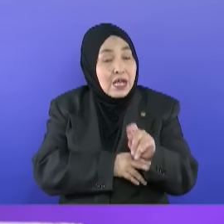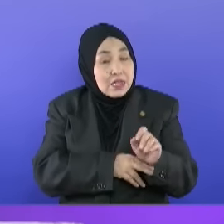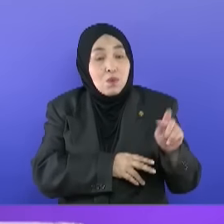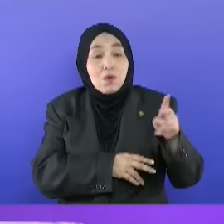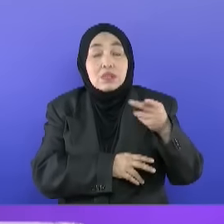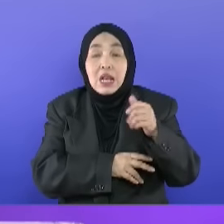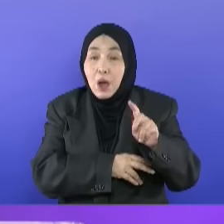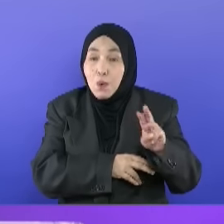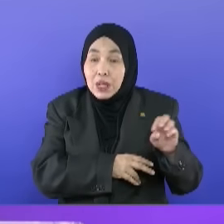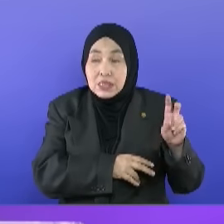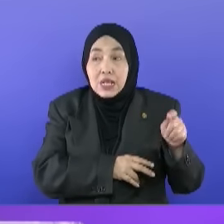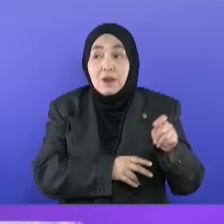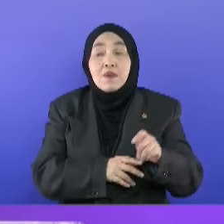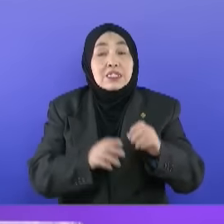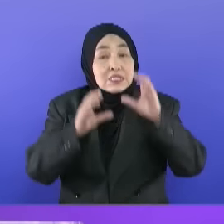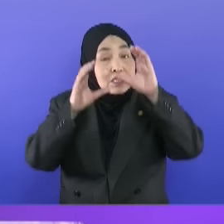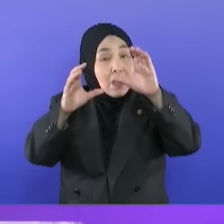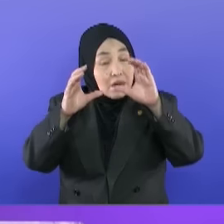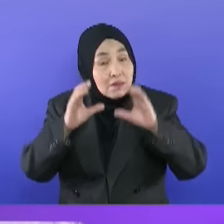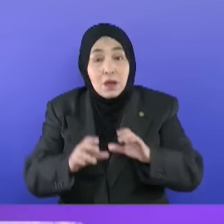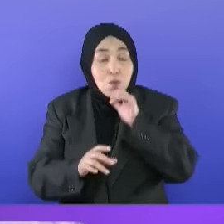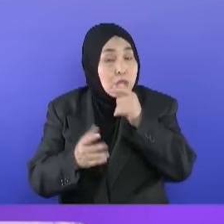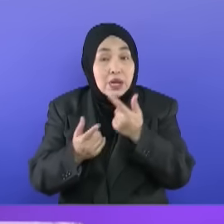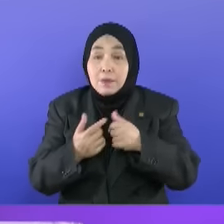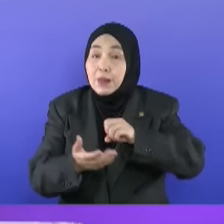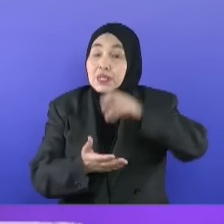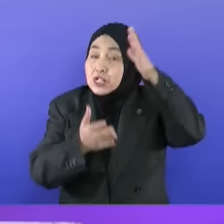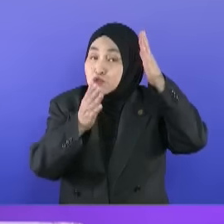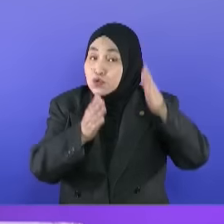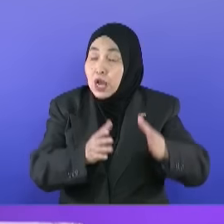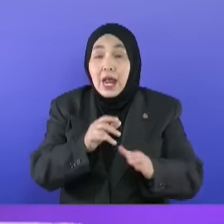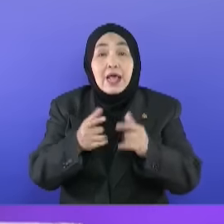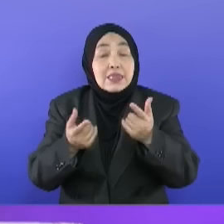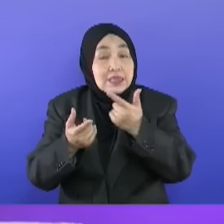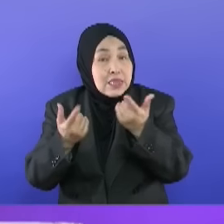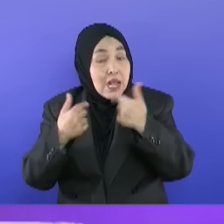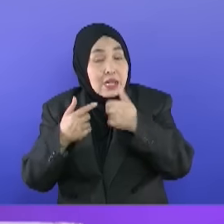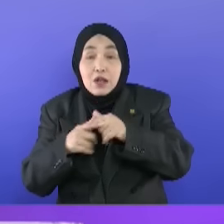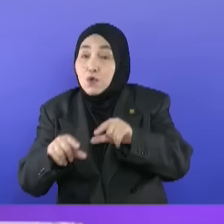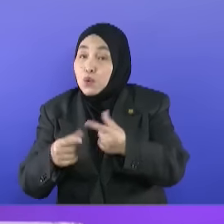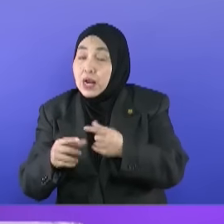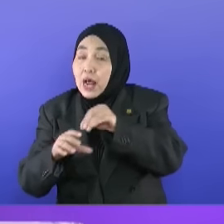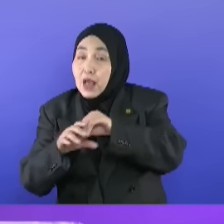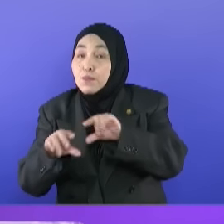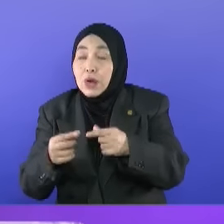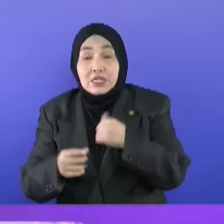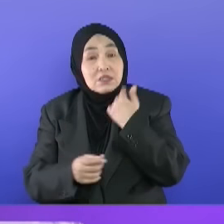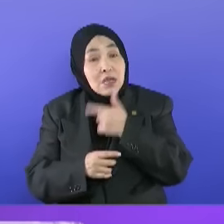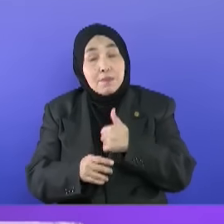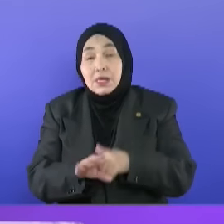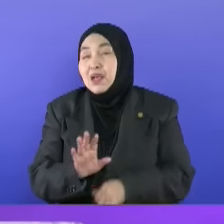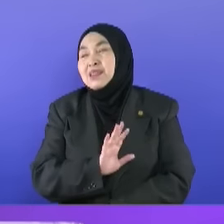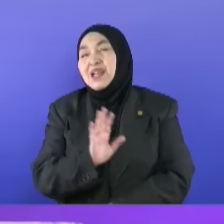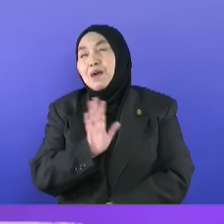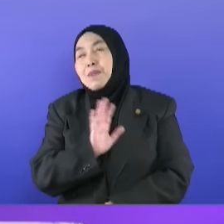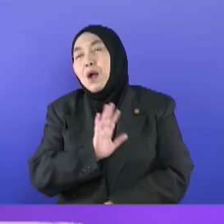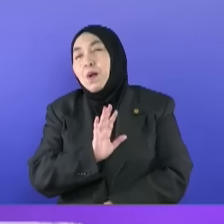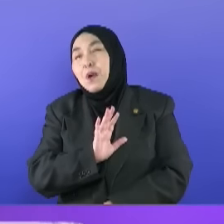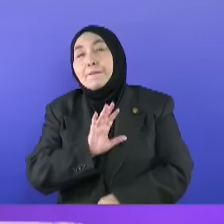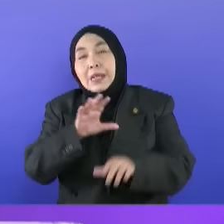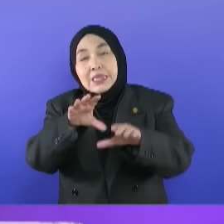haqqa tilawatih. Ya. Formulanya bukan daripada jutawan. Formulanya datang daripada Allah dalam al-Quran. Maka siapa yang tak nak menyahut